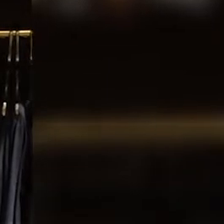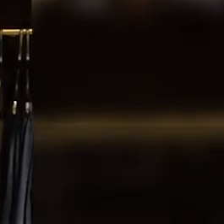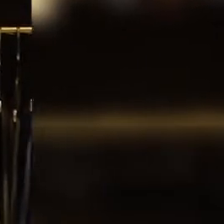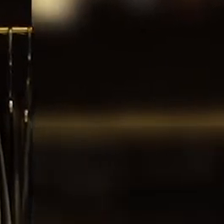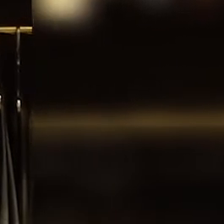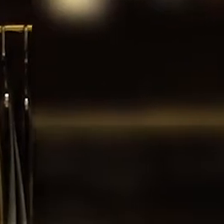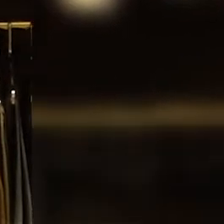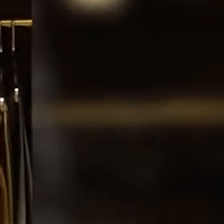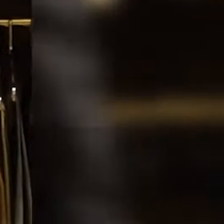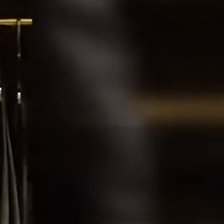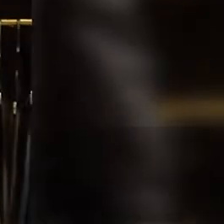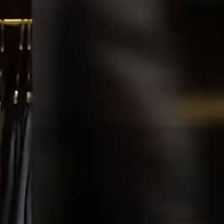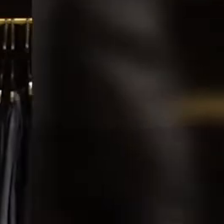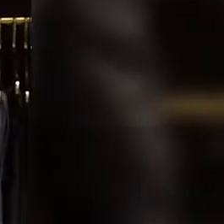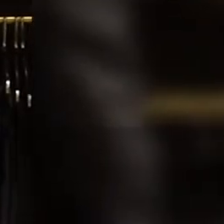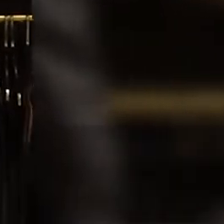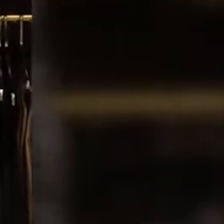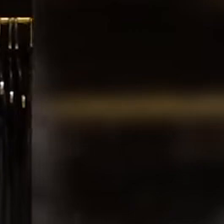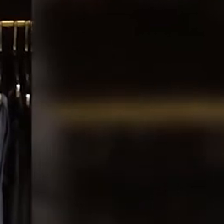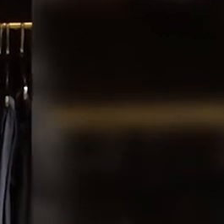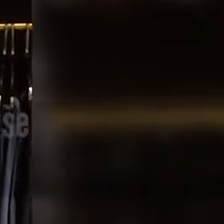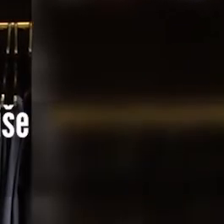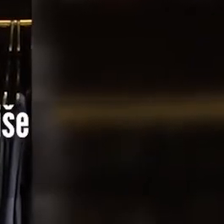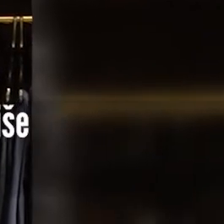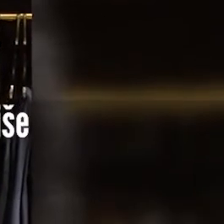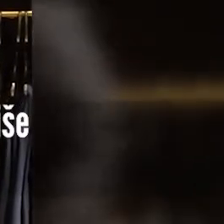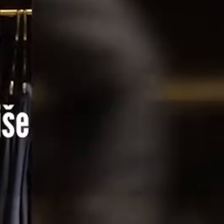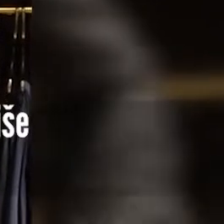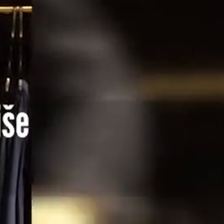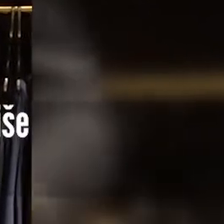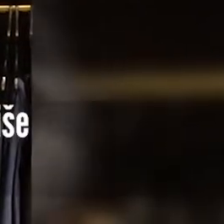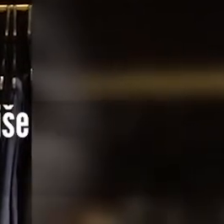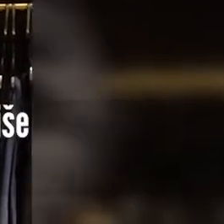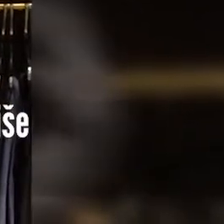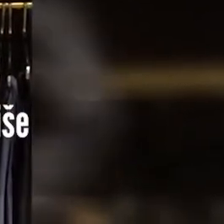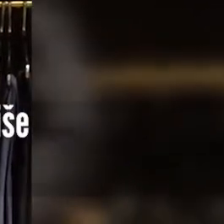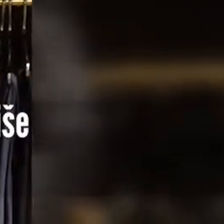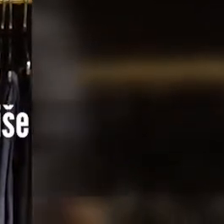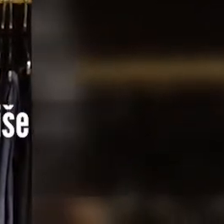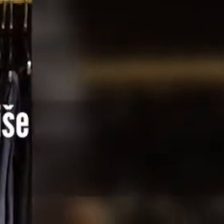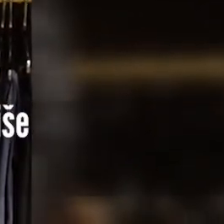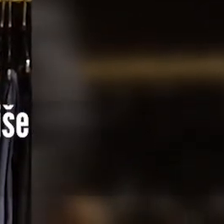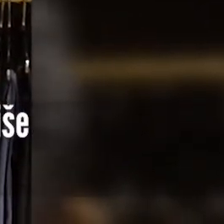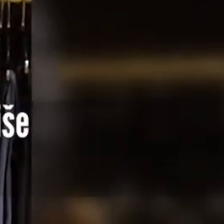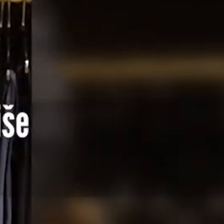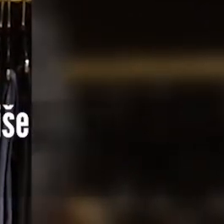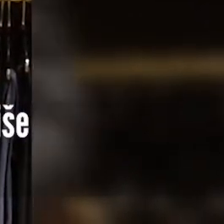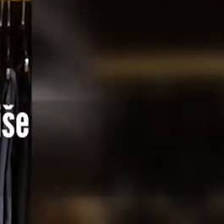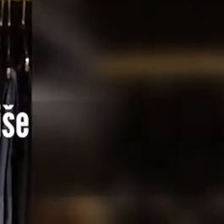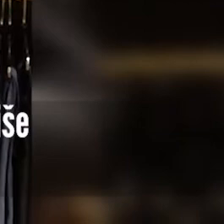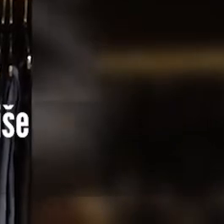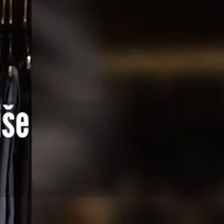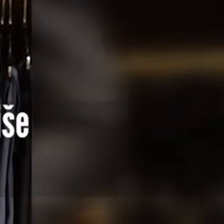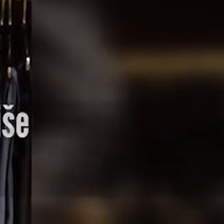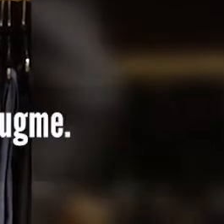Hallo, grüß euch. Heute wieder eine Gentleman's Rule am Rande. Viele kennen es von euch. Sakko, Weste, Mantel. Welchen Knopf lasst